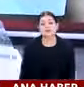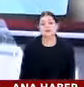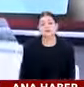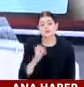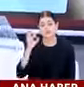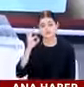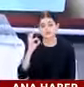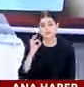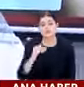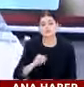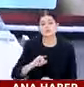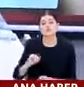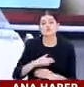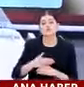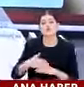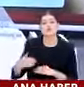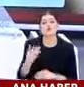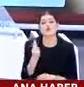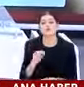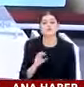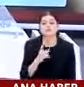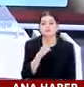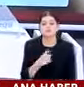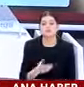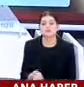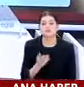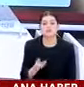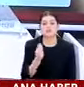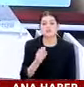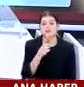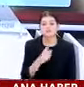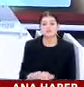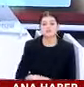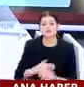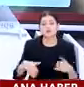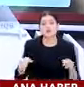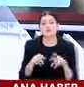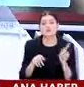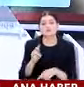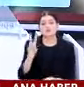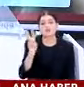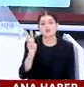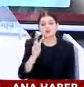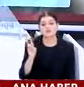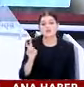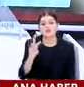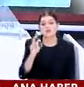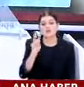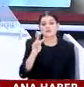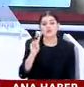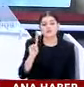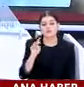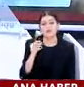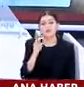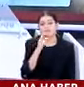sıfırdan uzaklaşması genel şeyde çok faydalı toplumun %20'lik kesimi son bu da 2021'in verisiydi